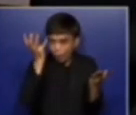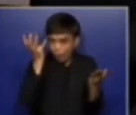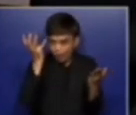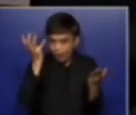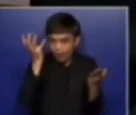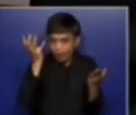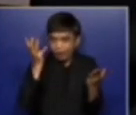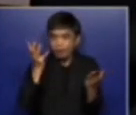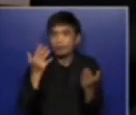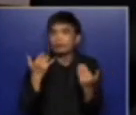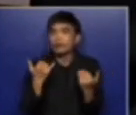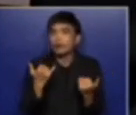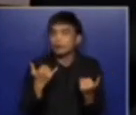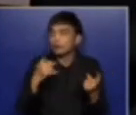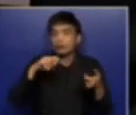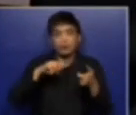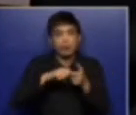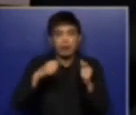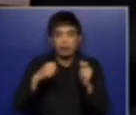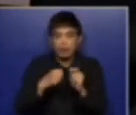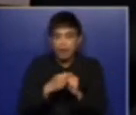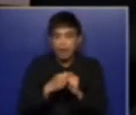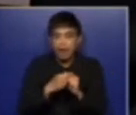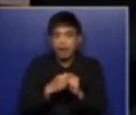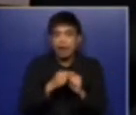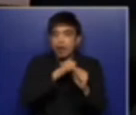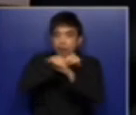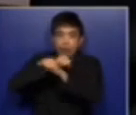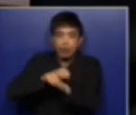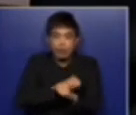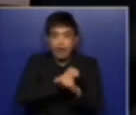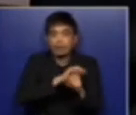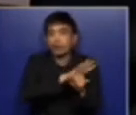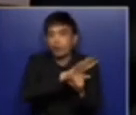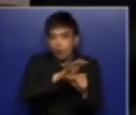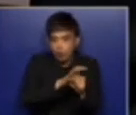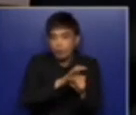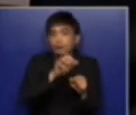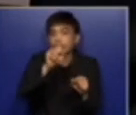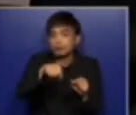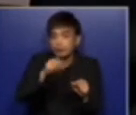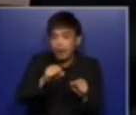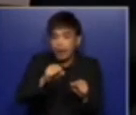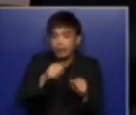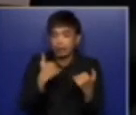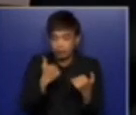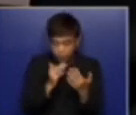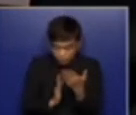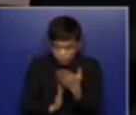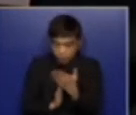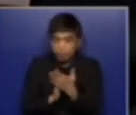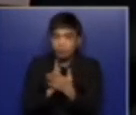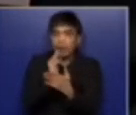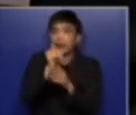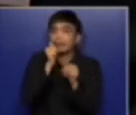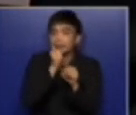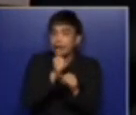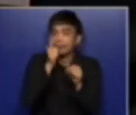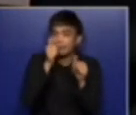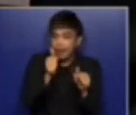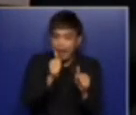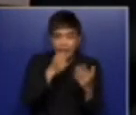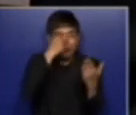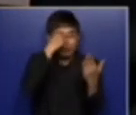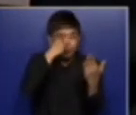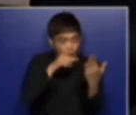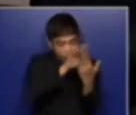ทยเราทำสงครามกับเชื้อโรคไม่ใช่หรือและเราก็รอดมาได้ทุกคนในประเทศไ